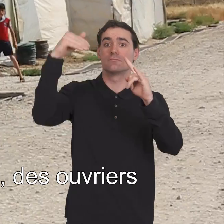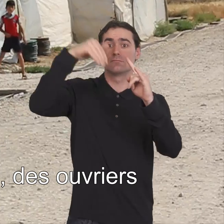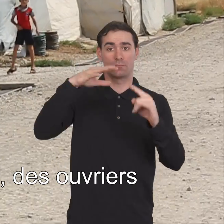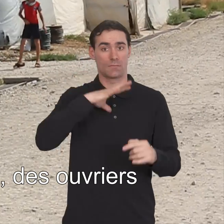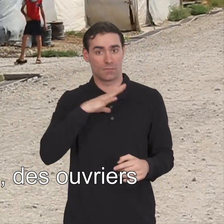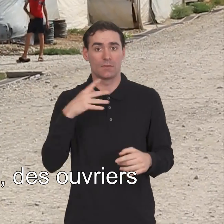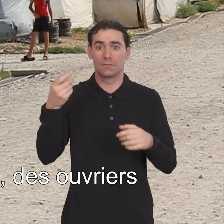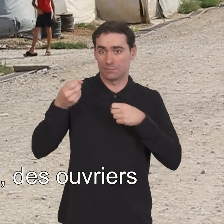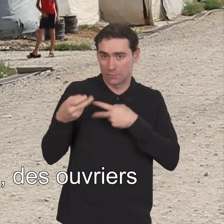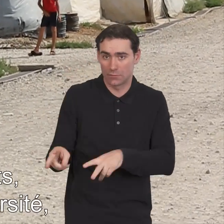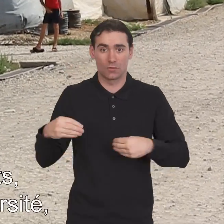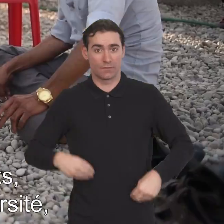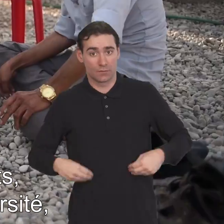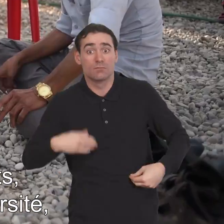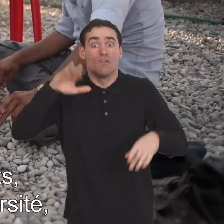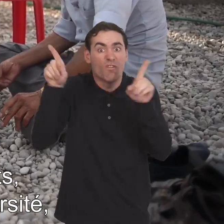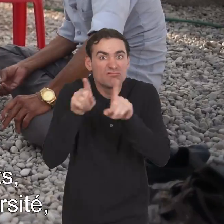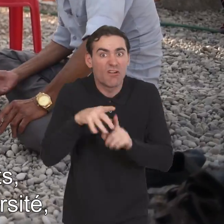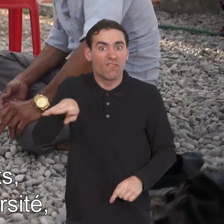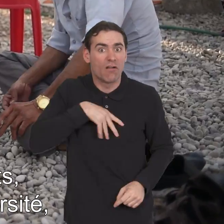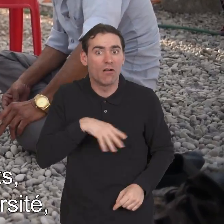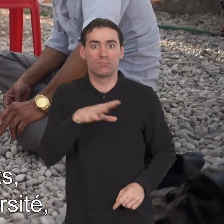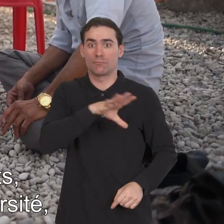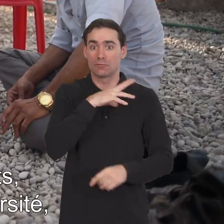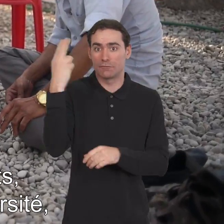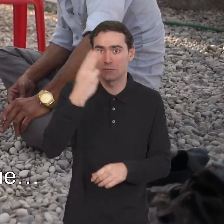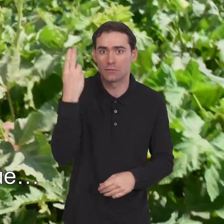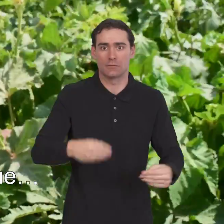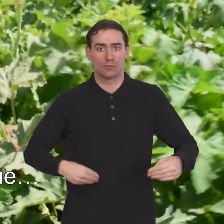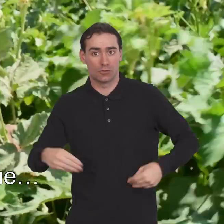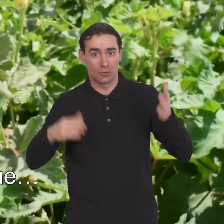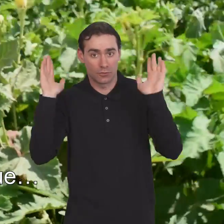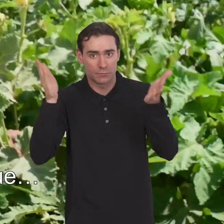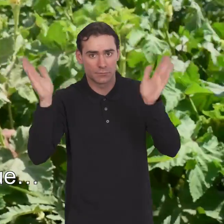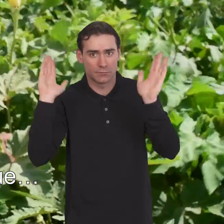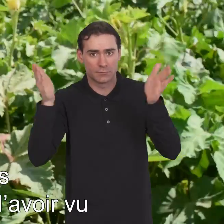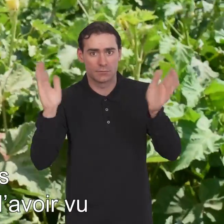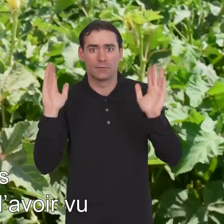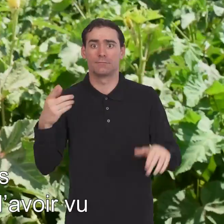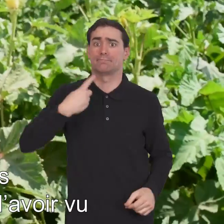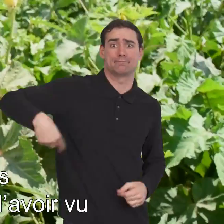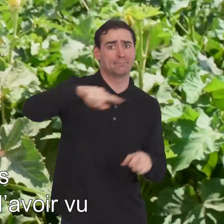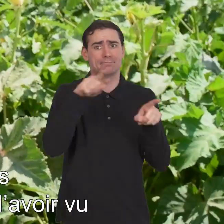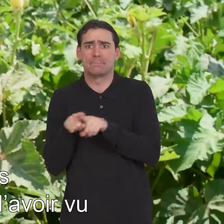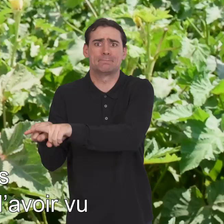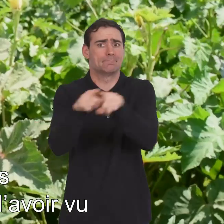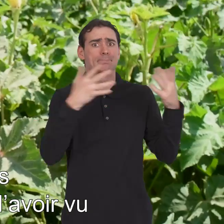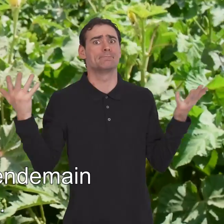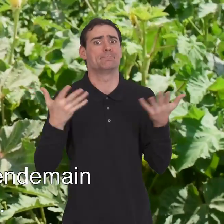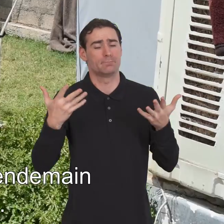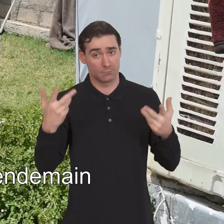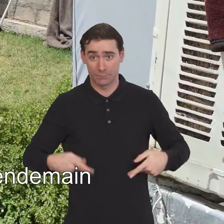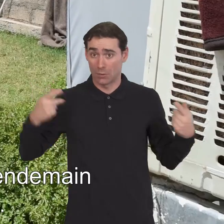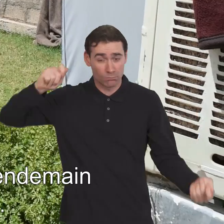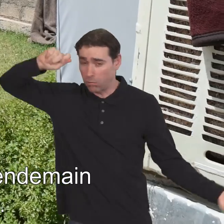il y a des paysans, des ouvriers, mais aussi des avocats, des professeurs à l'université, des directeurs de cliniques. Toutes ces personnes ont aujourd'hui en commun d'avoir vu